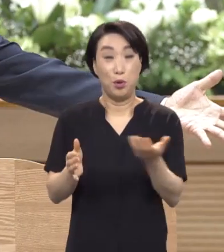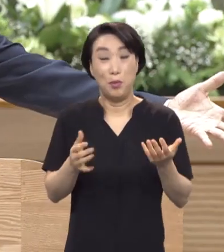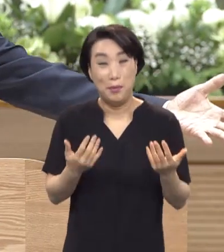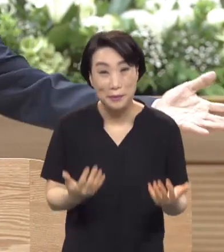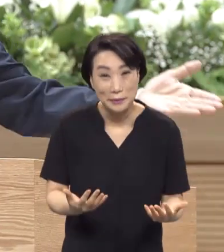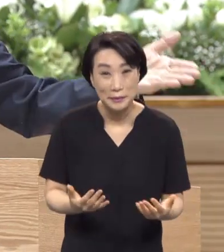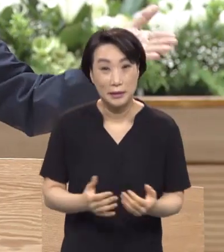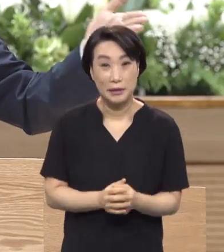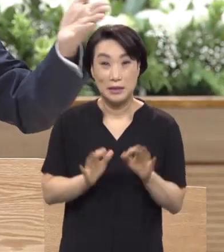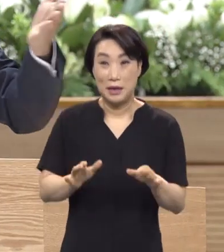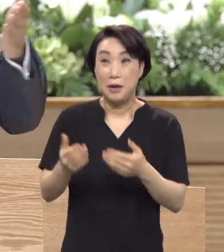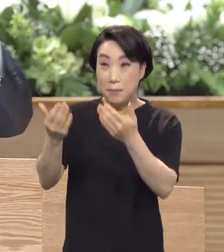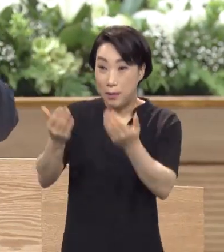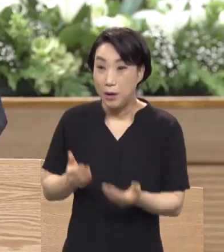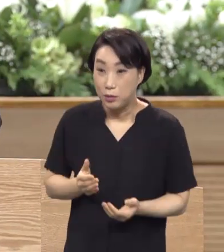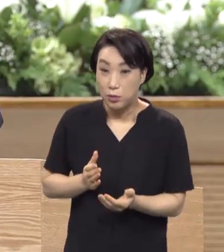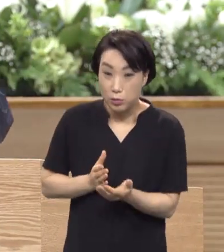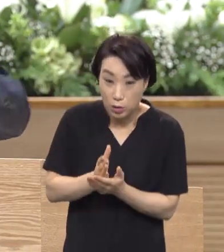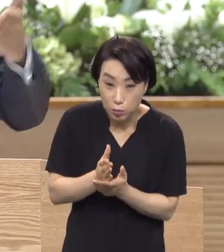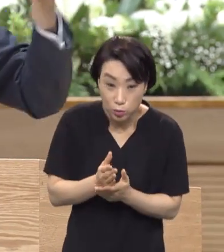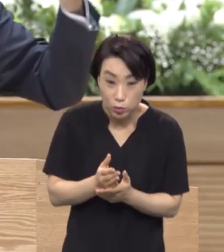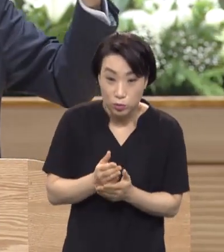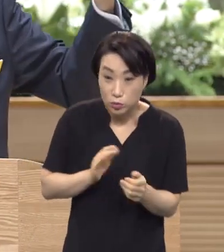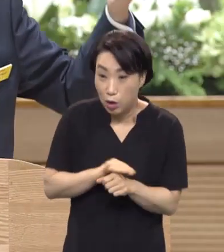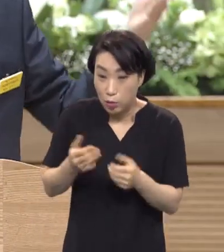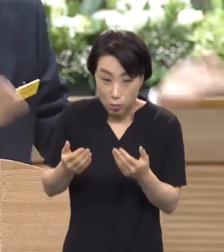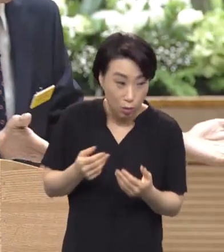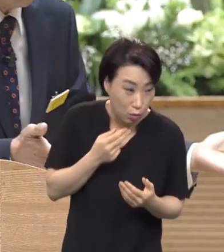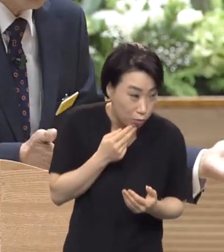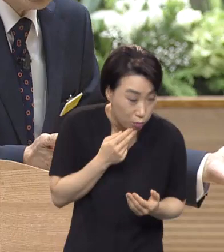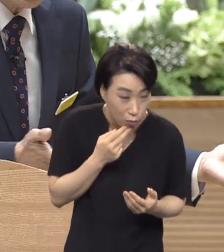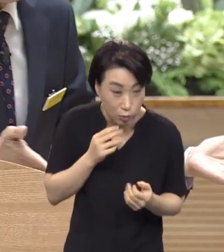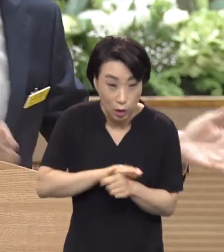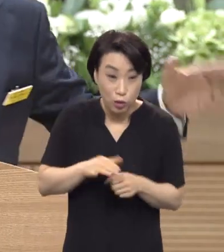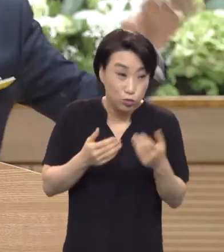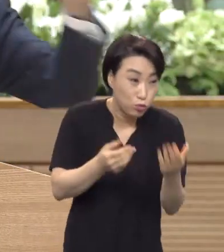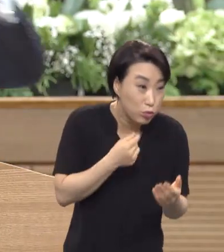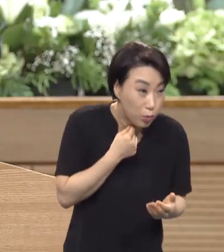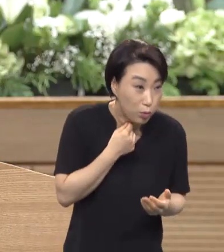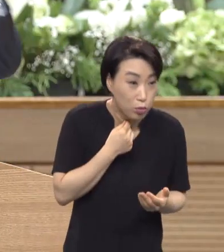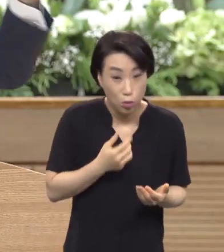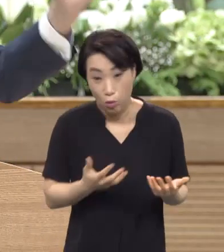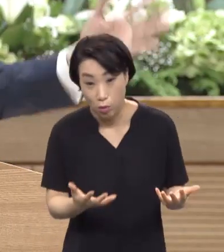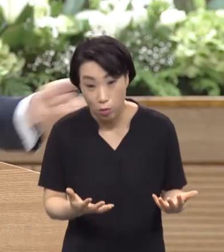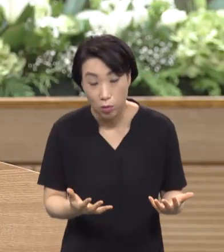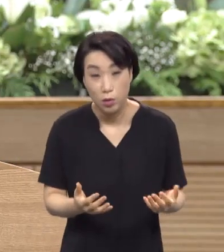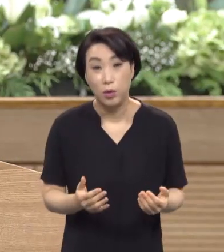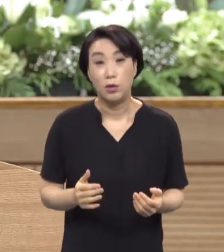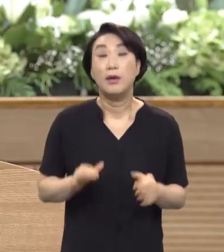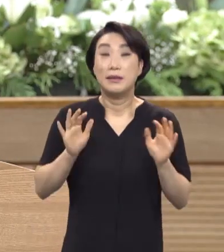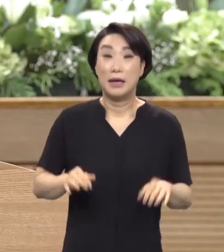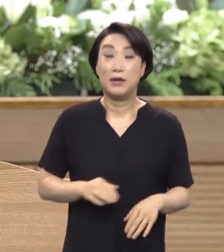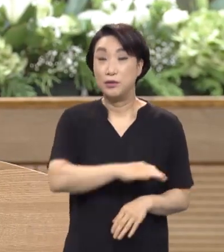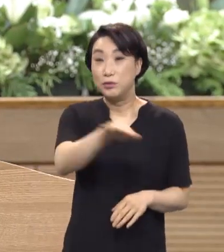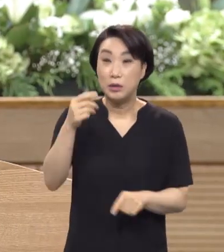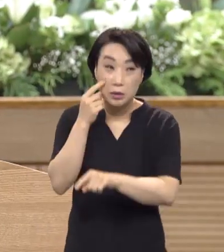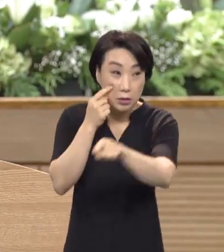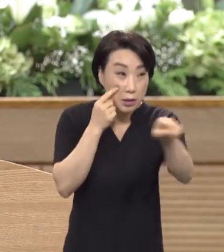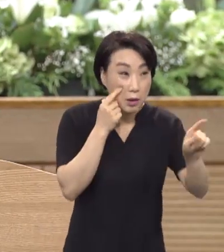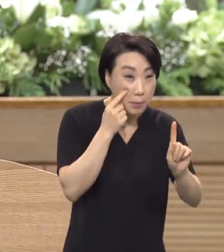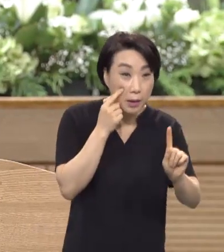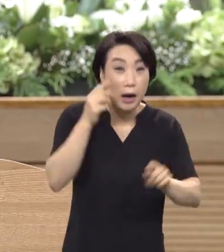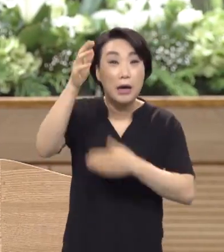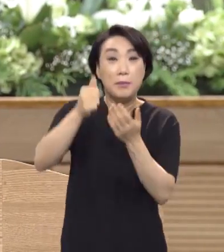없으니까 받으려 해도 없고 하려 해도 없어. 그래서 이 우주 안에는